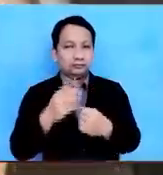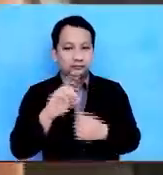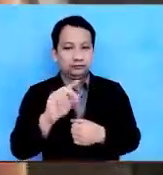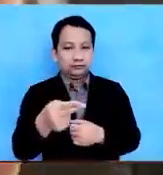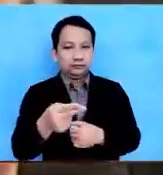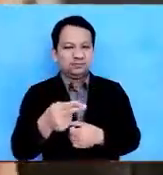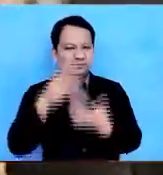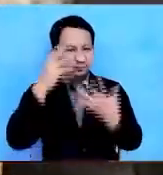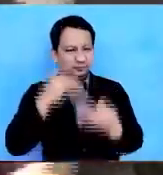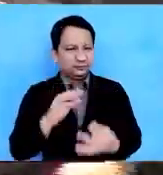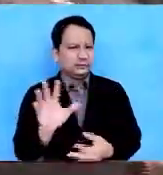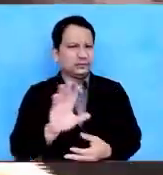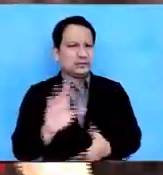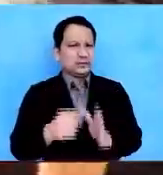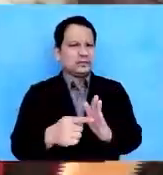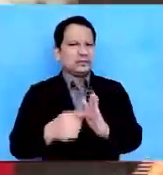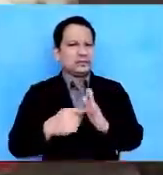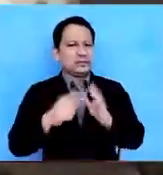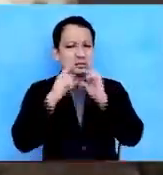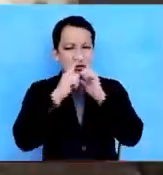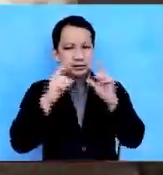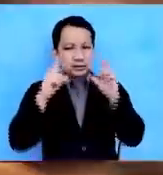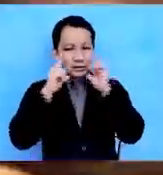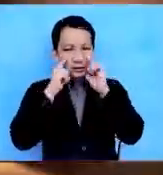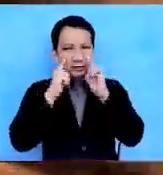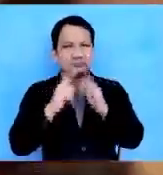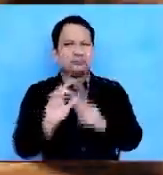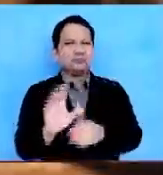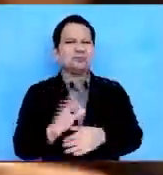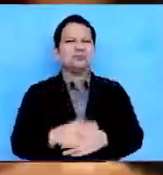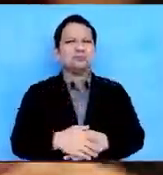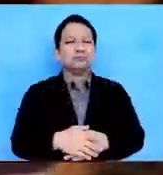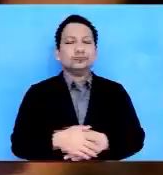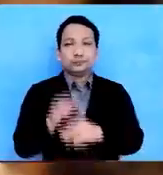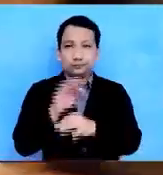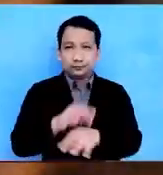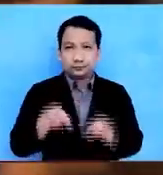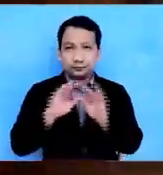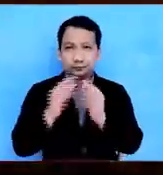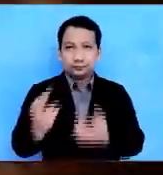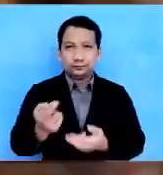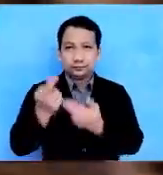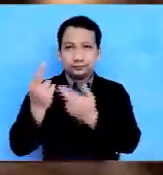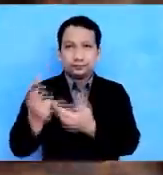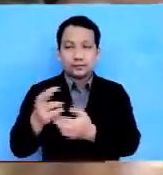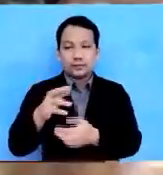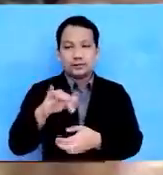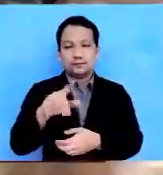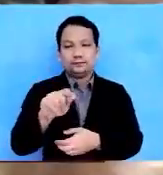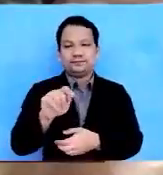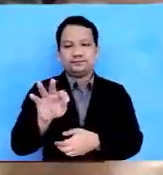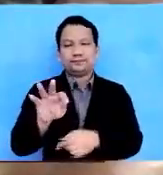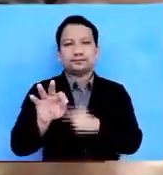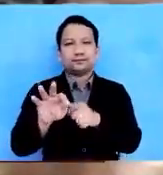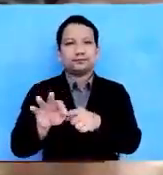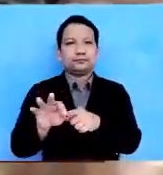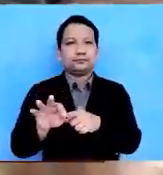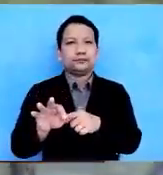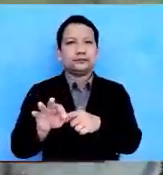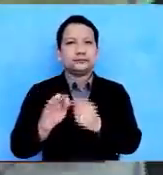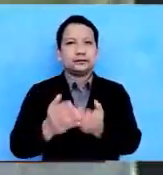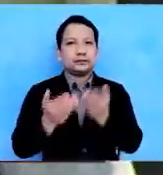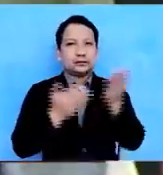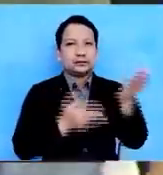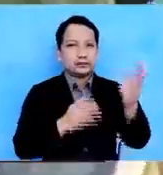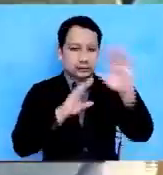di kailangang muling i-require ang pagsuot ng face mask. Ito rin daw ang inirekomenda ng Interagency Task Force o IATF kay